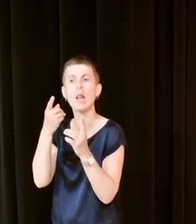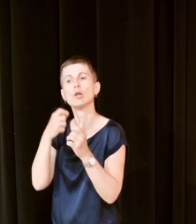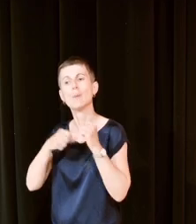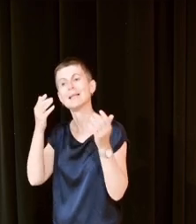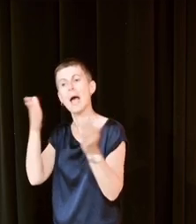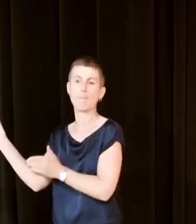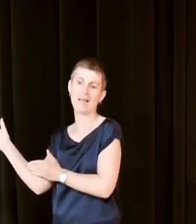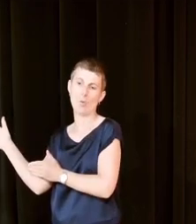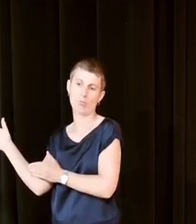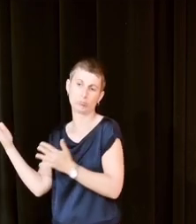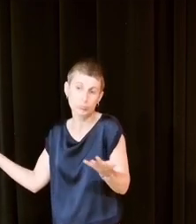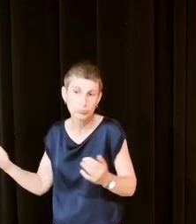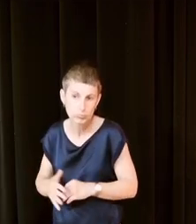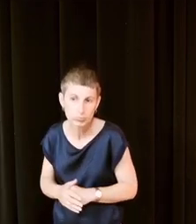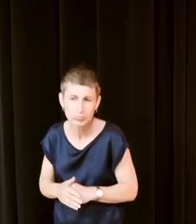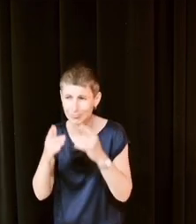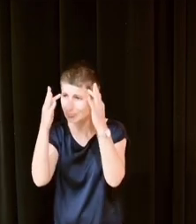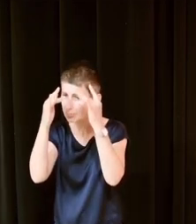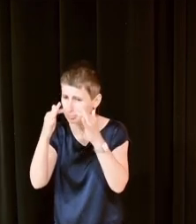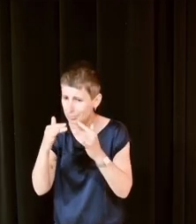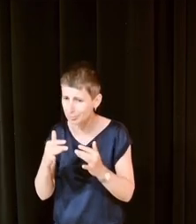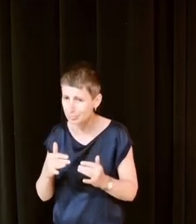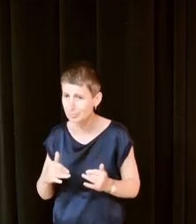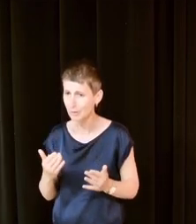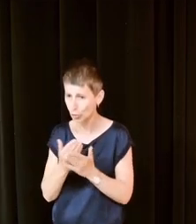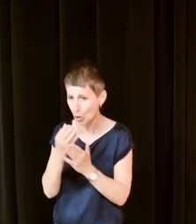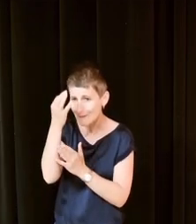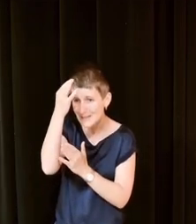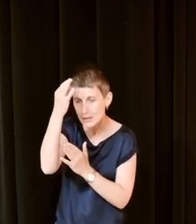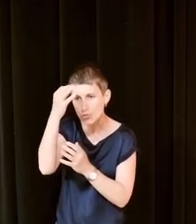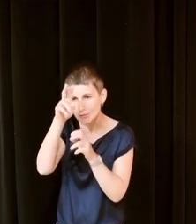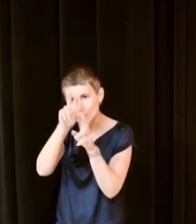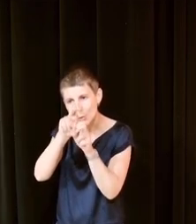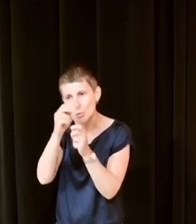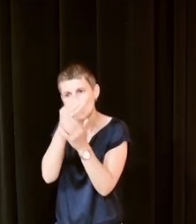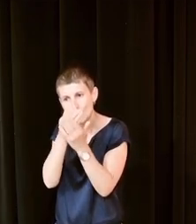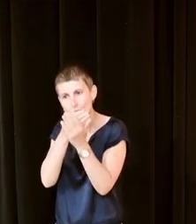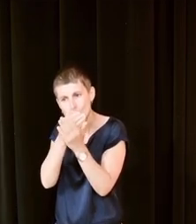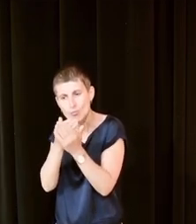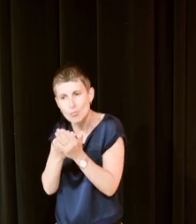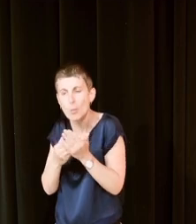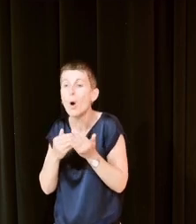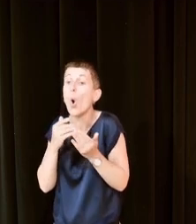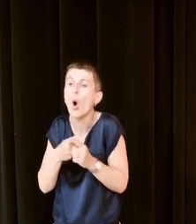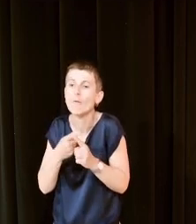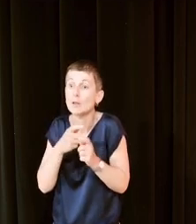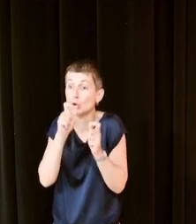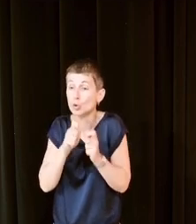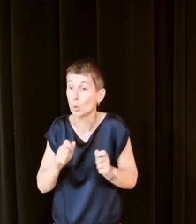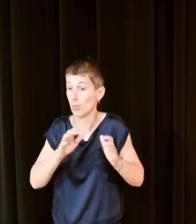das ist wissenschaftlich beschrieben, untersucht. Das sind häufig sehr kleine Studien. Ich war jetzt in